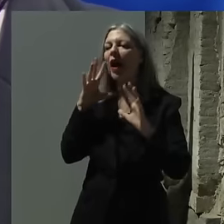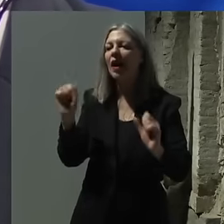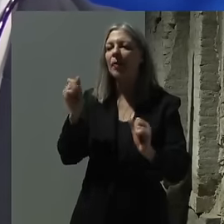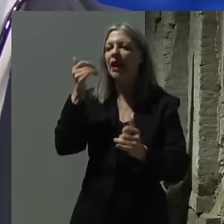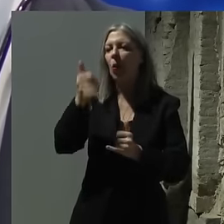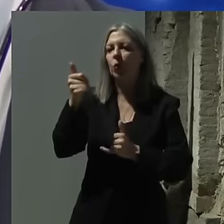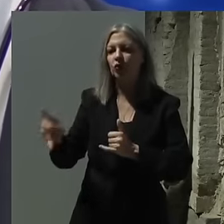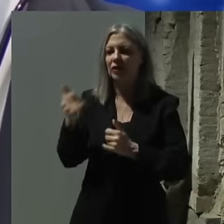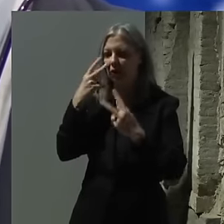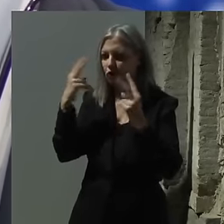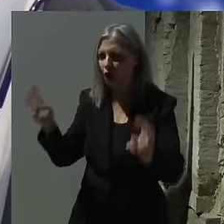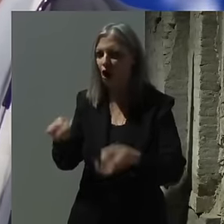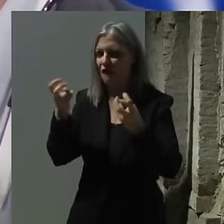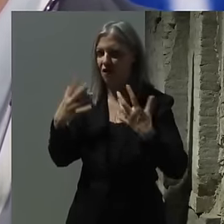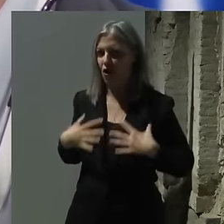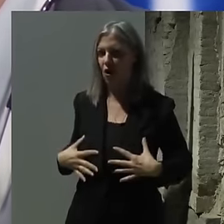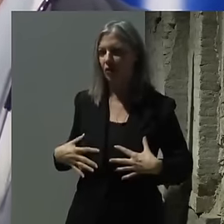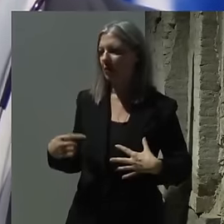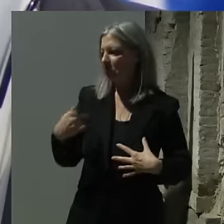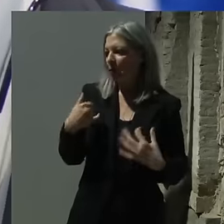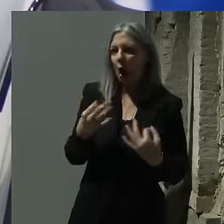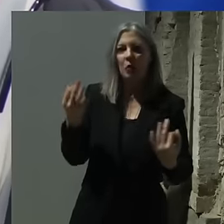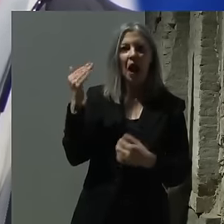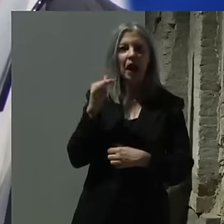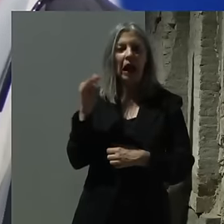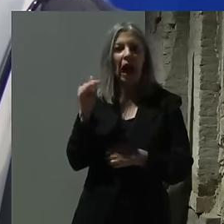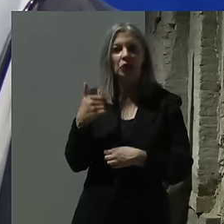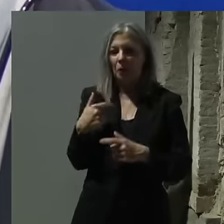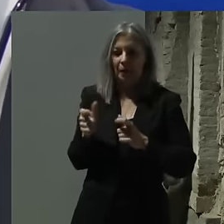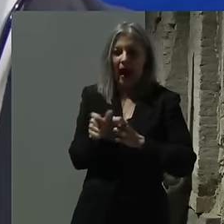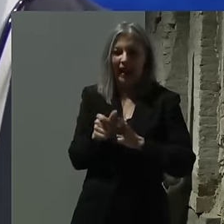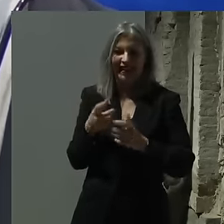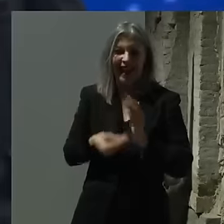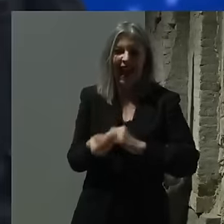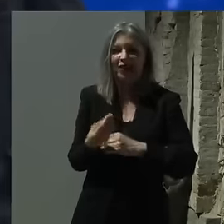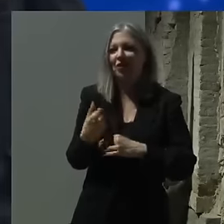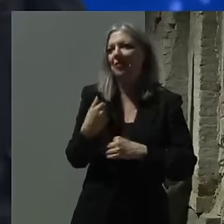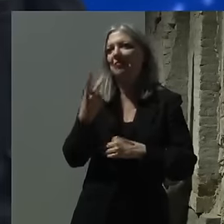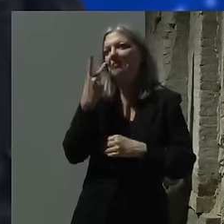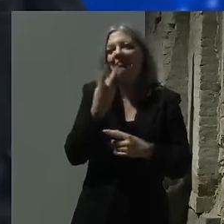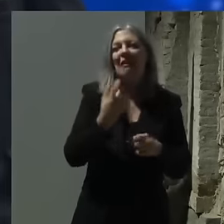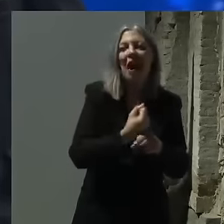Io, un classico, un normale ragazzo di paese, diciamo, pensavo al lavoro,